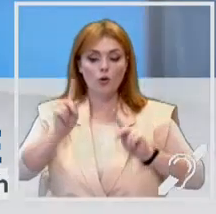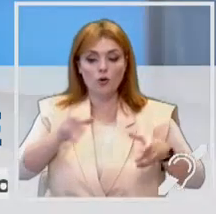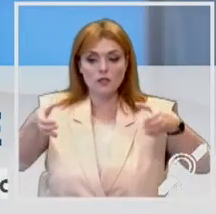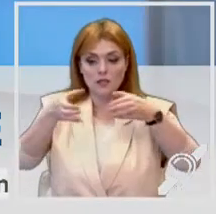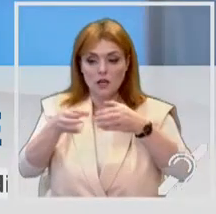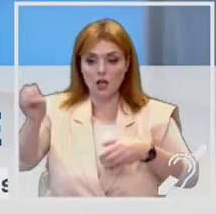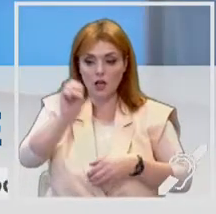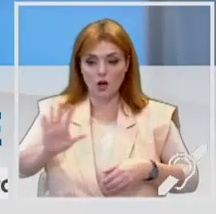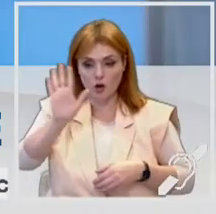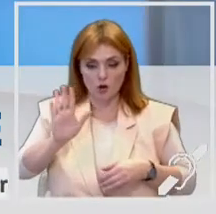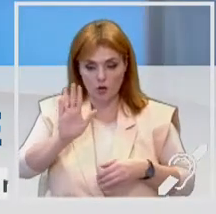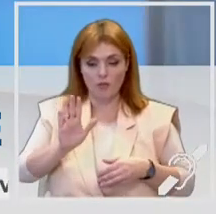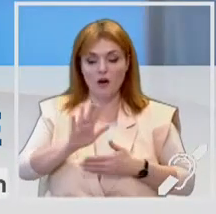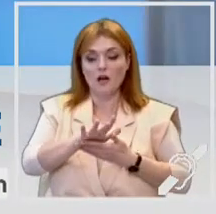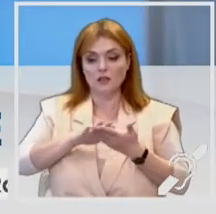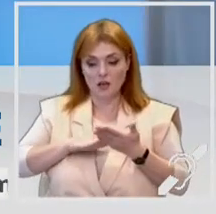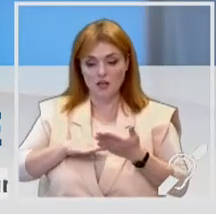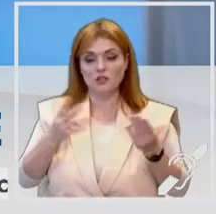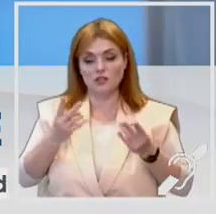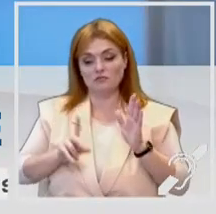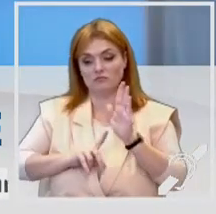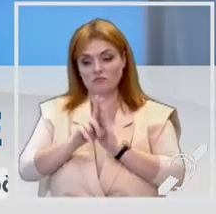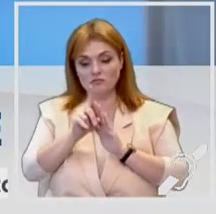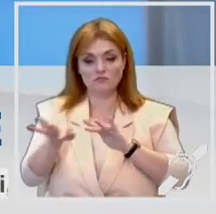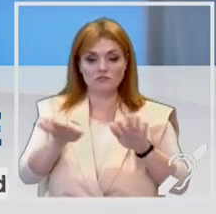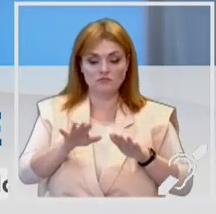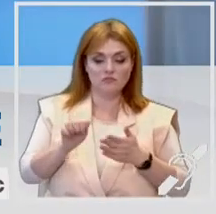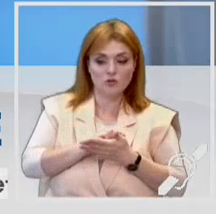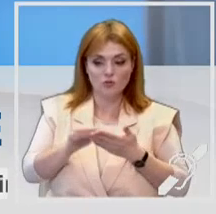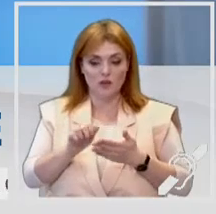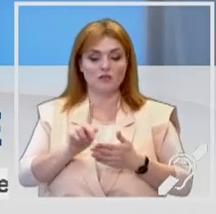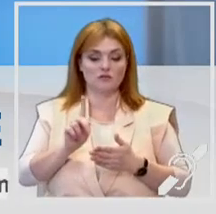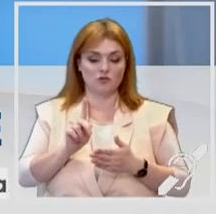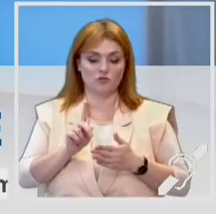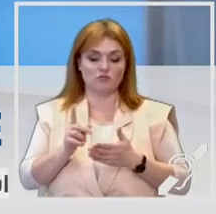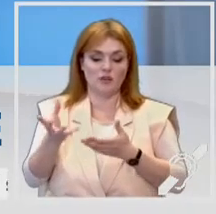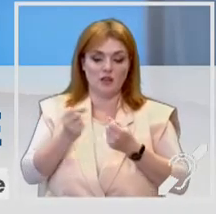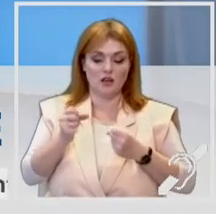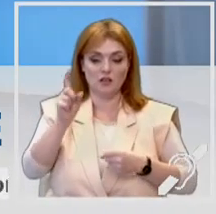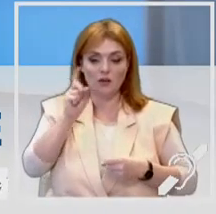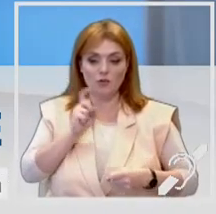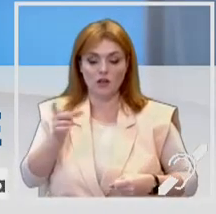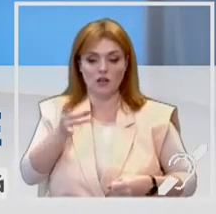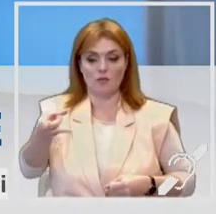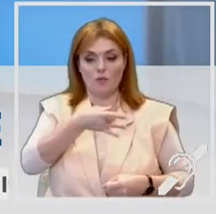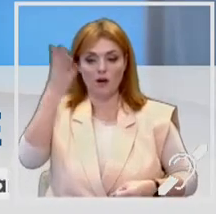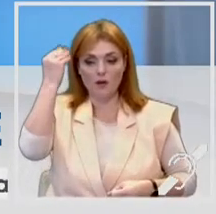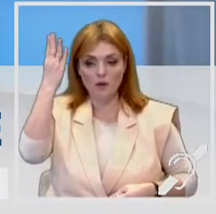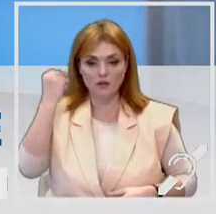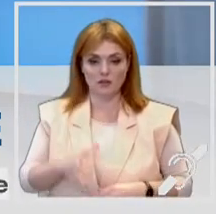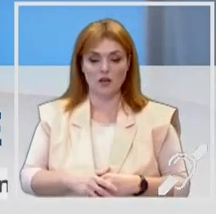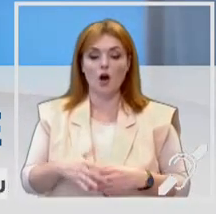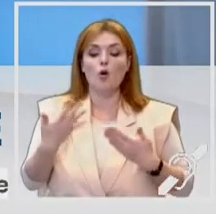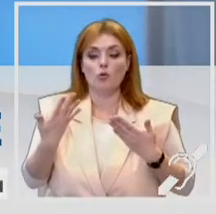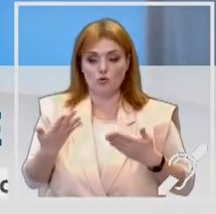Consiliul European urmează să recomande deschiderea negocierilor de aderare la Uniunea Europeană cu Ucraina și Republica Moldova. Prevederea a fost